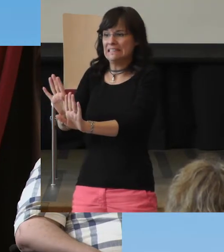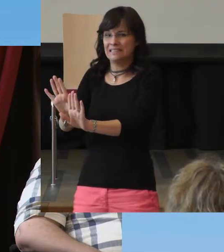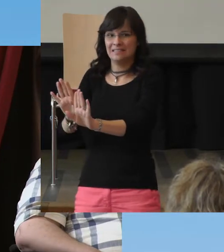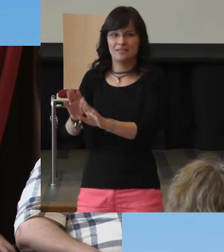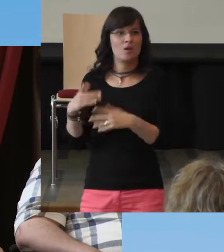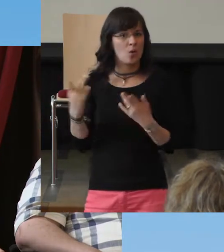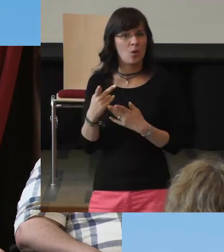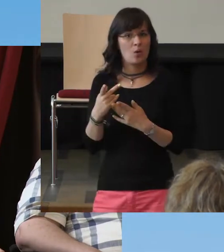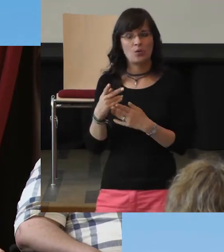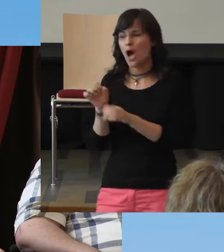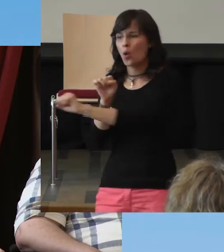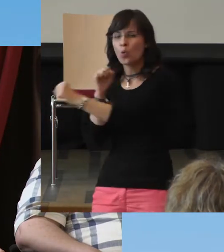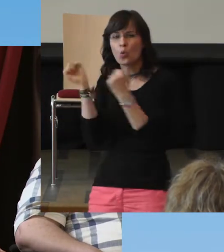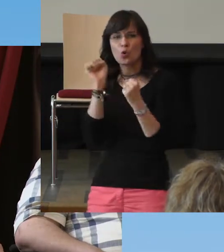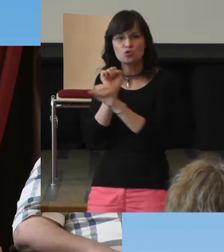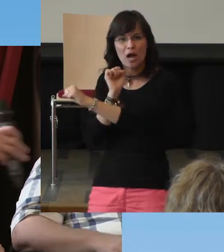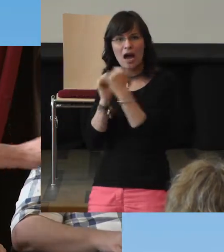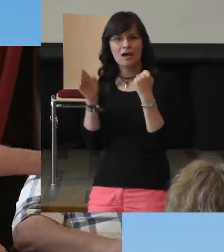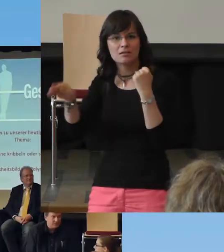Kühlfach ihres Kühlschranks ein